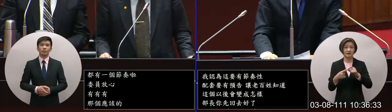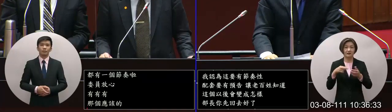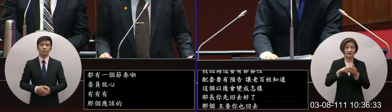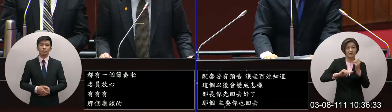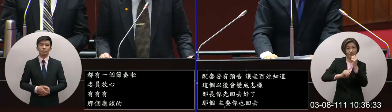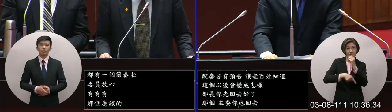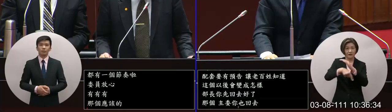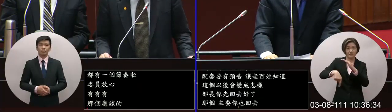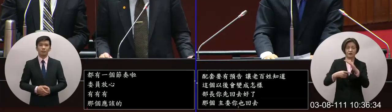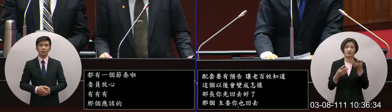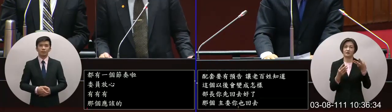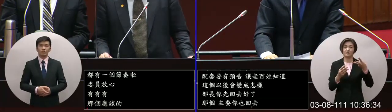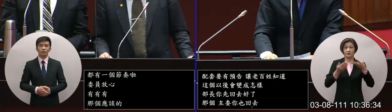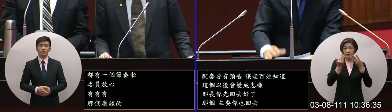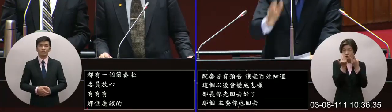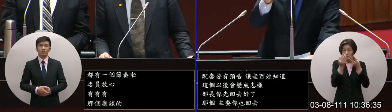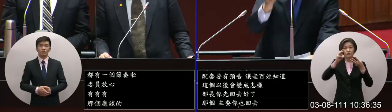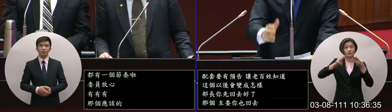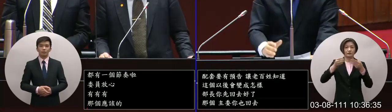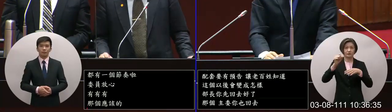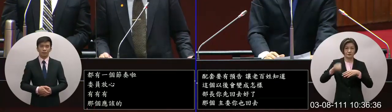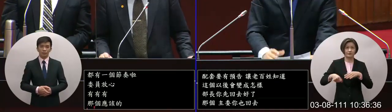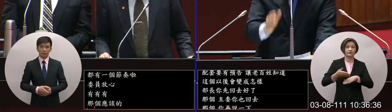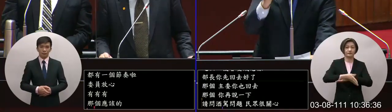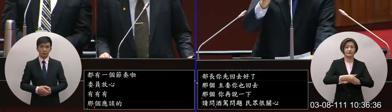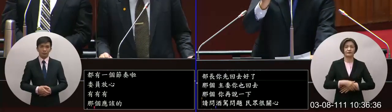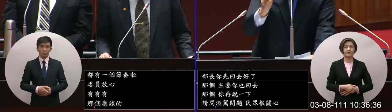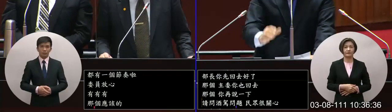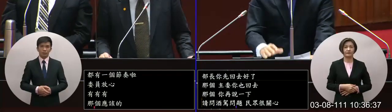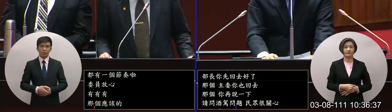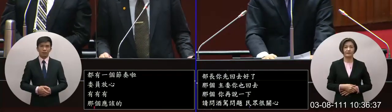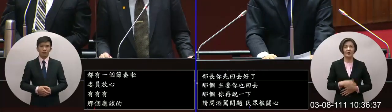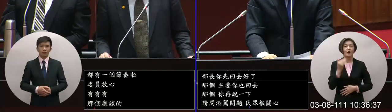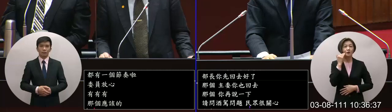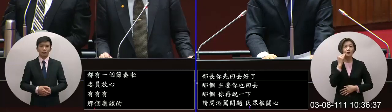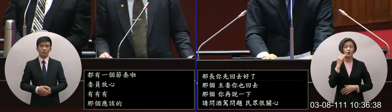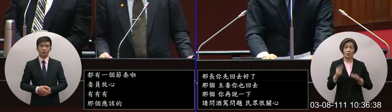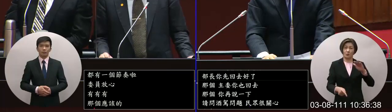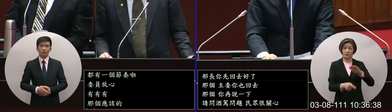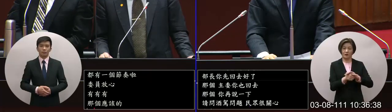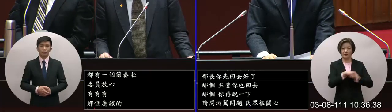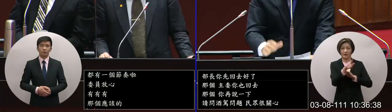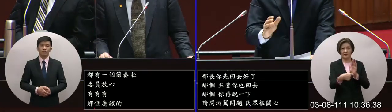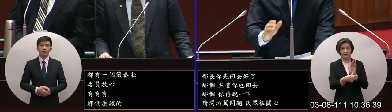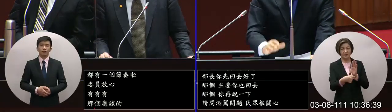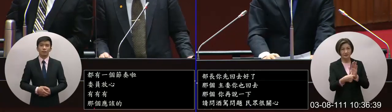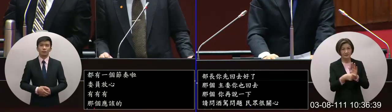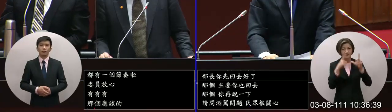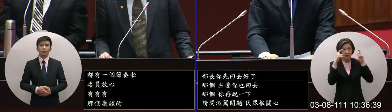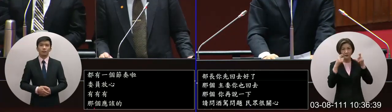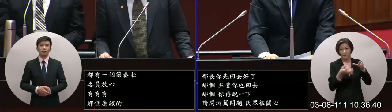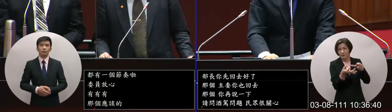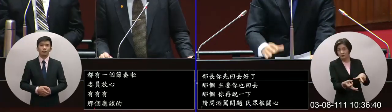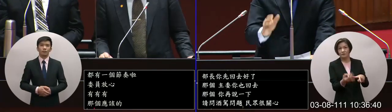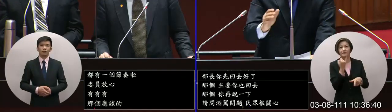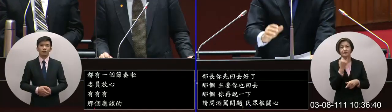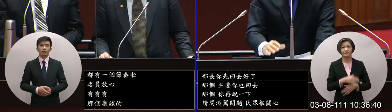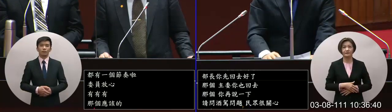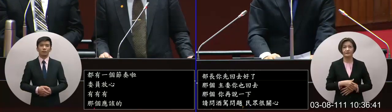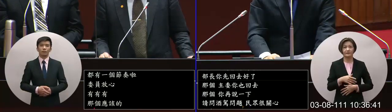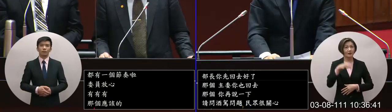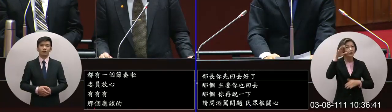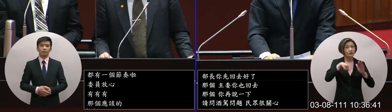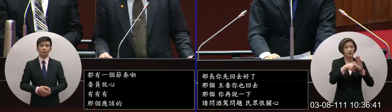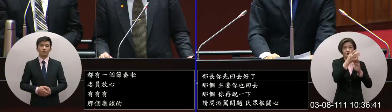哦，针对酒驾罹患，政府可以公布他的姓名跟照片，哦，那我请苏院长还有交